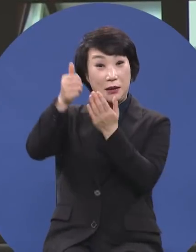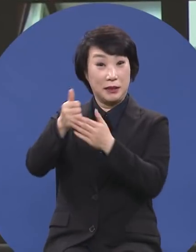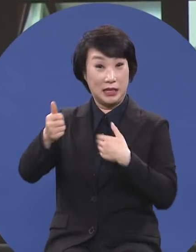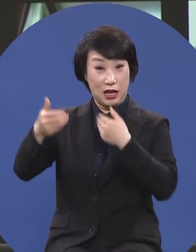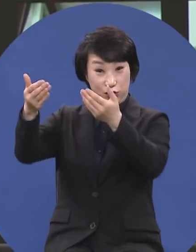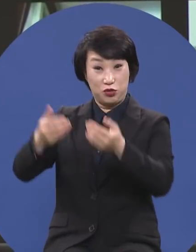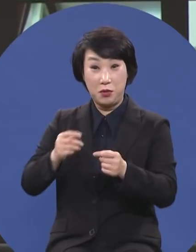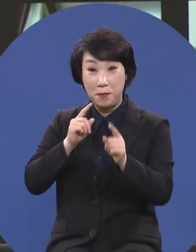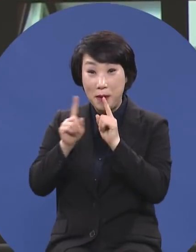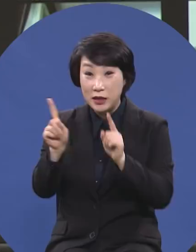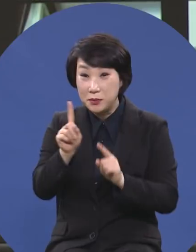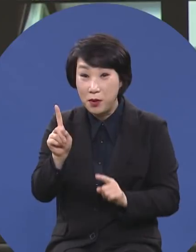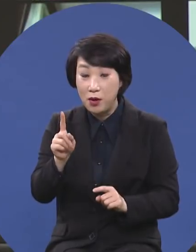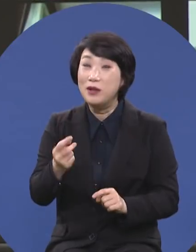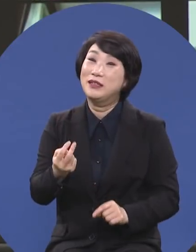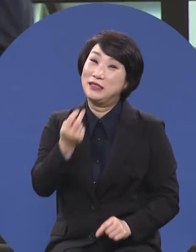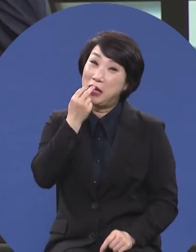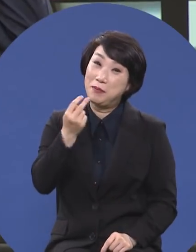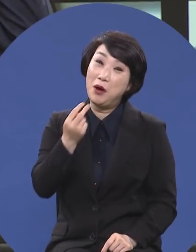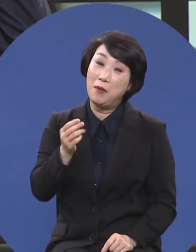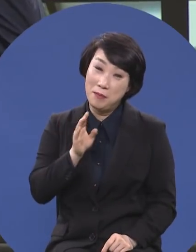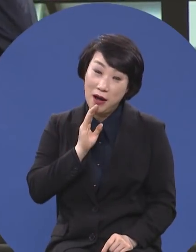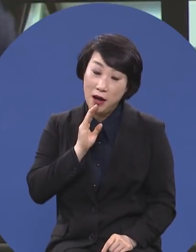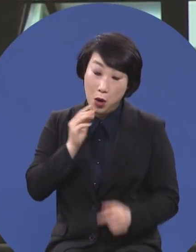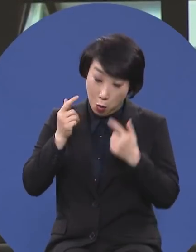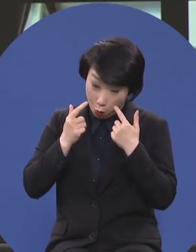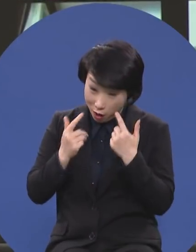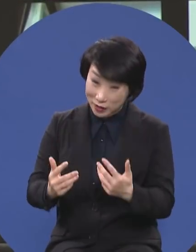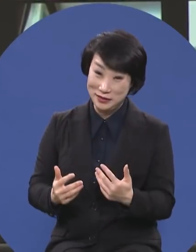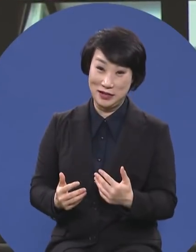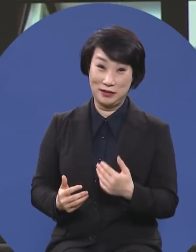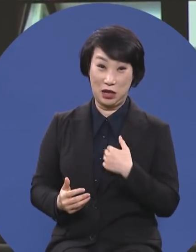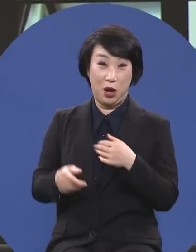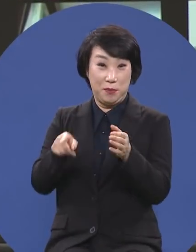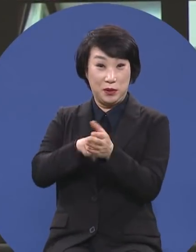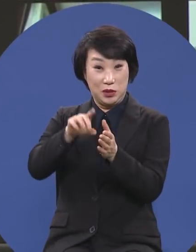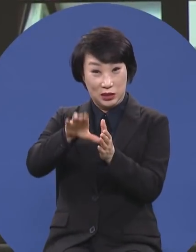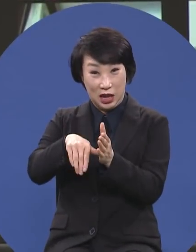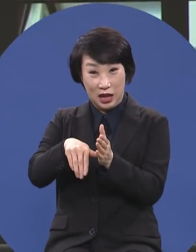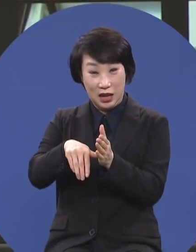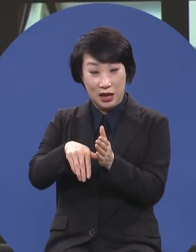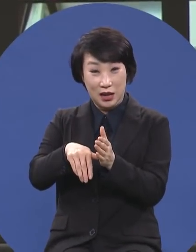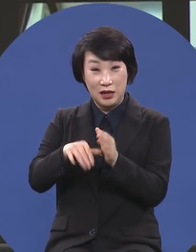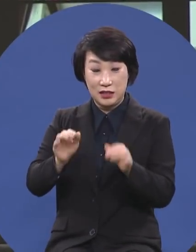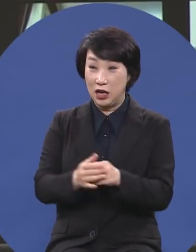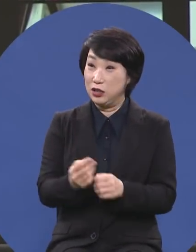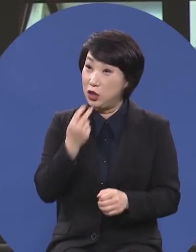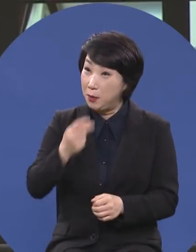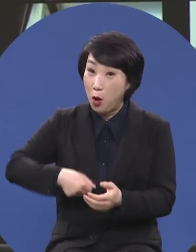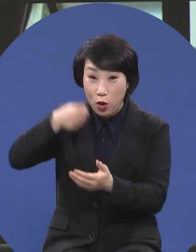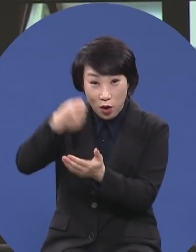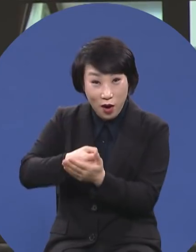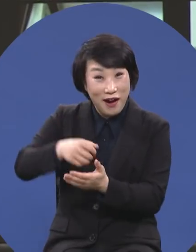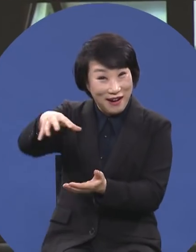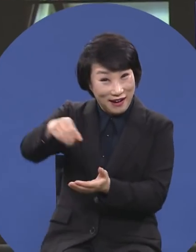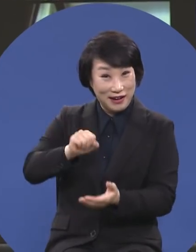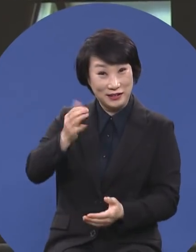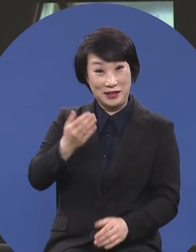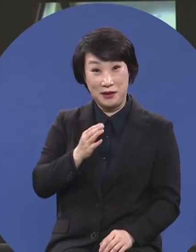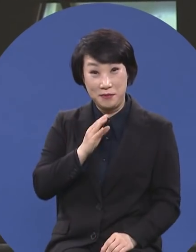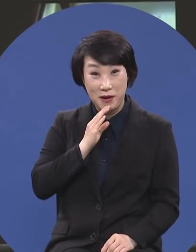주신 말씀은 생명이라고 말할 때 확실하게 믿어줄 때 생명을 소유하는